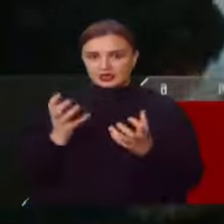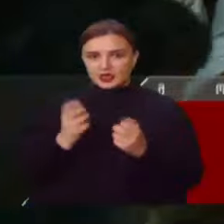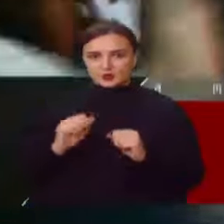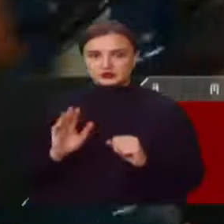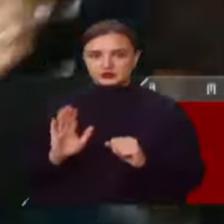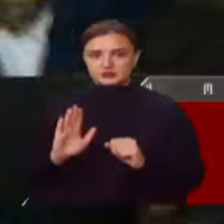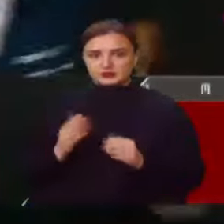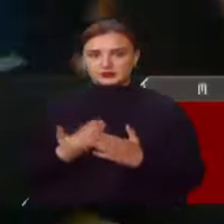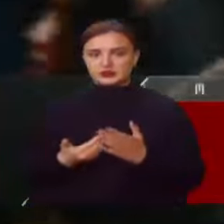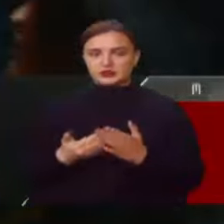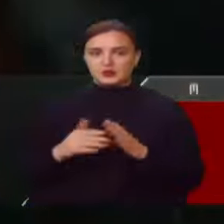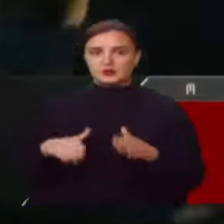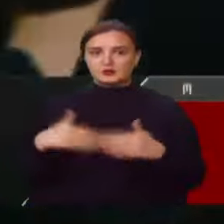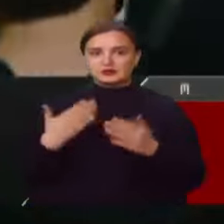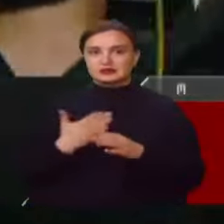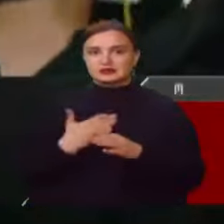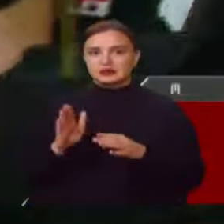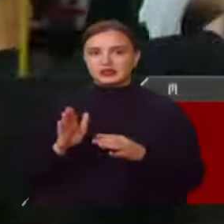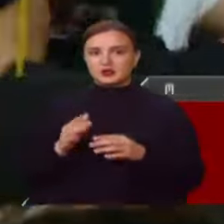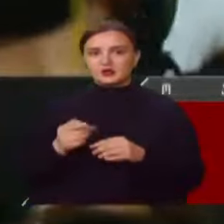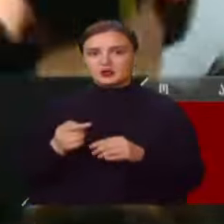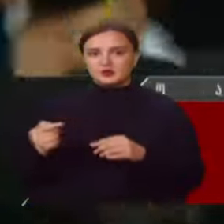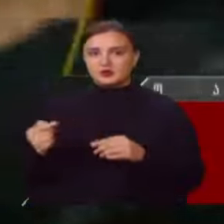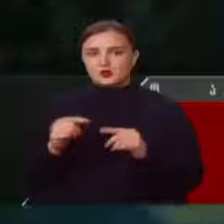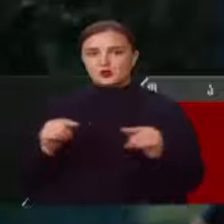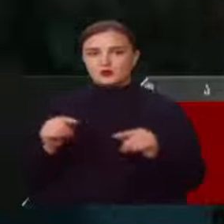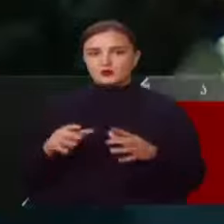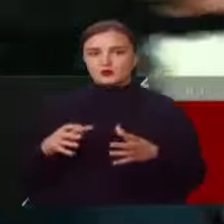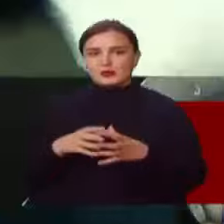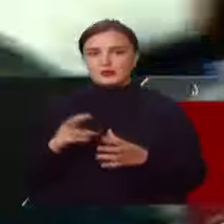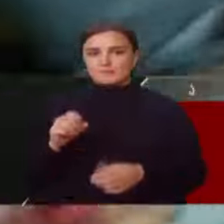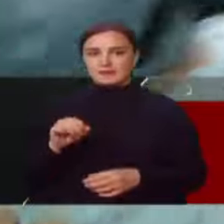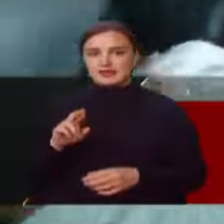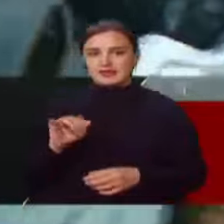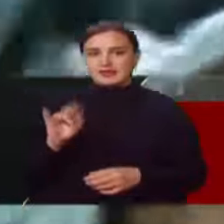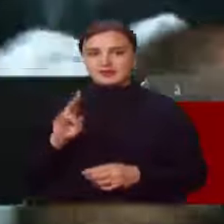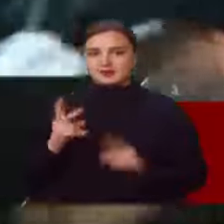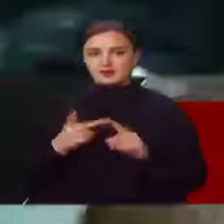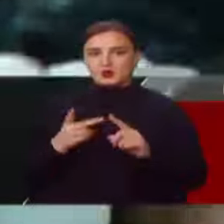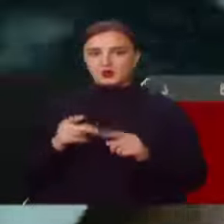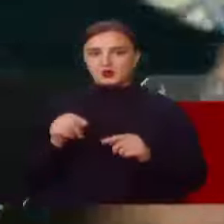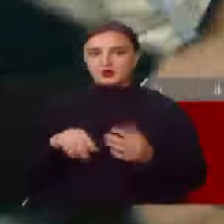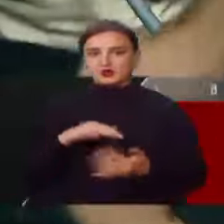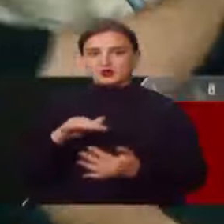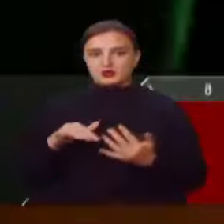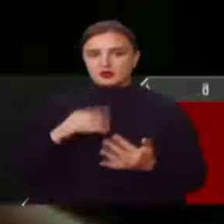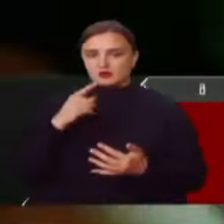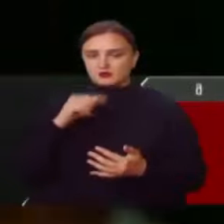რეკომენდაციად. ცალკეული გამონაკლისების გარდა ოპოზიციაში მაიდანი ორის განხორციელებაზე მუშაობას